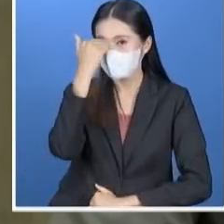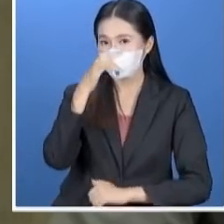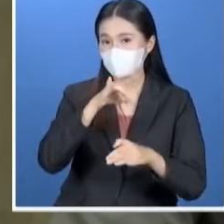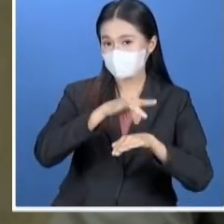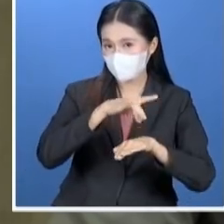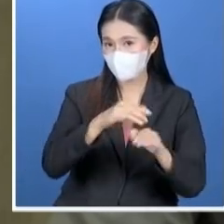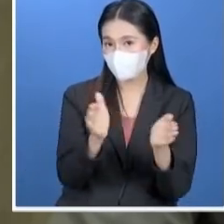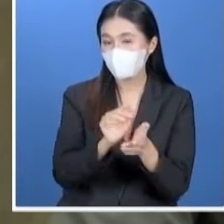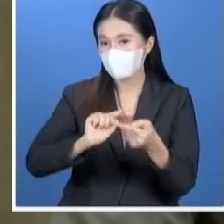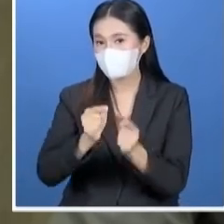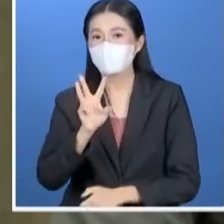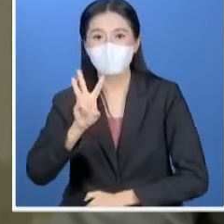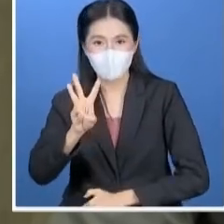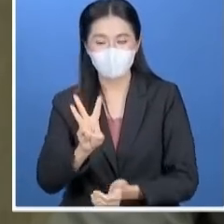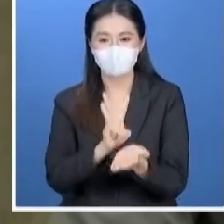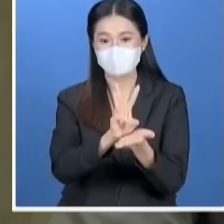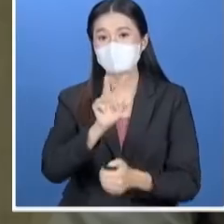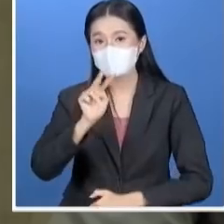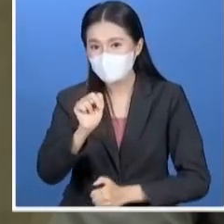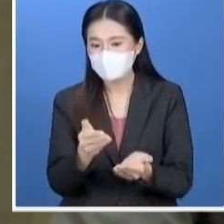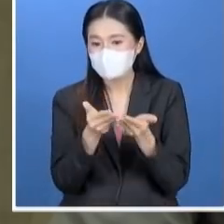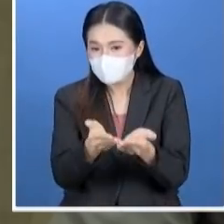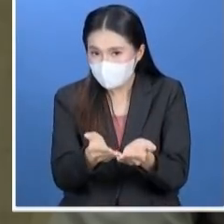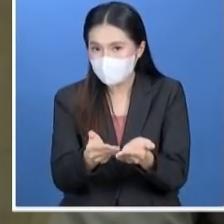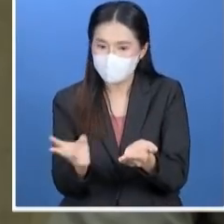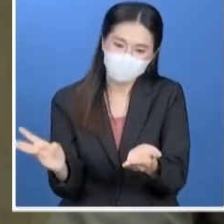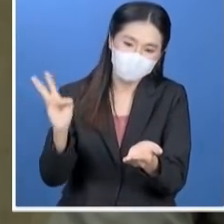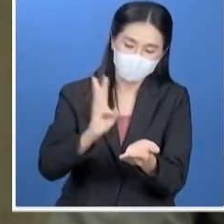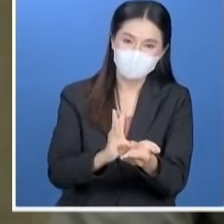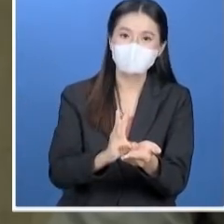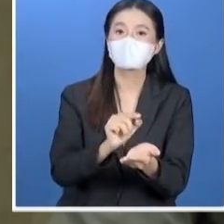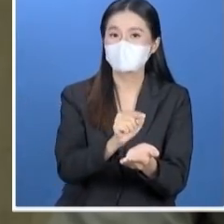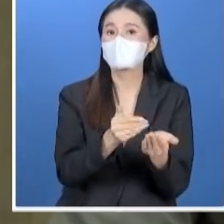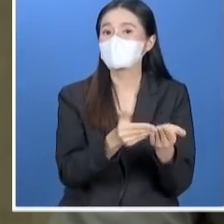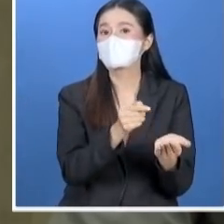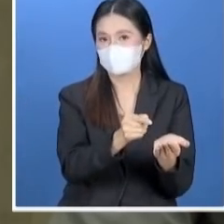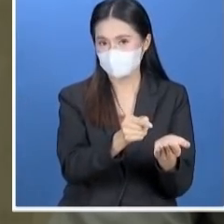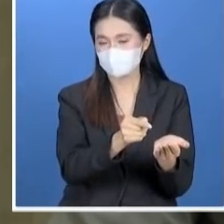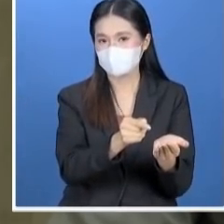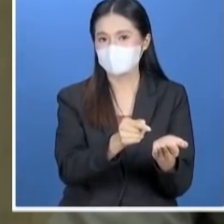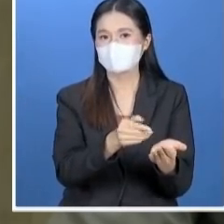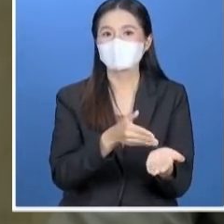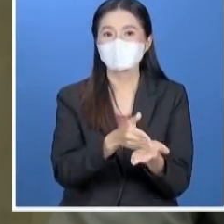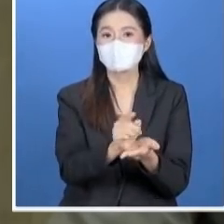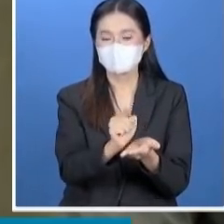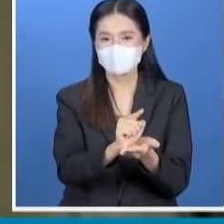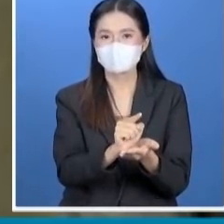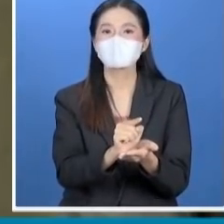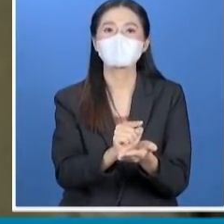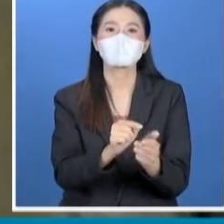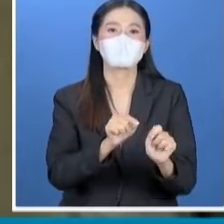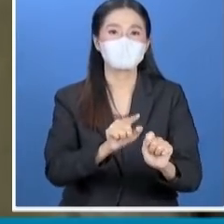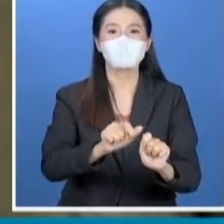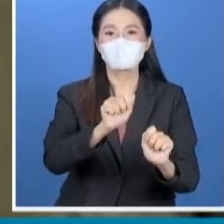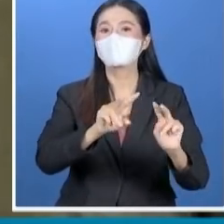กับเพื่อนรวม6คนนัดหมายมาลงเรือสปีดโบ๊ทที่อู่จอดเรือในเขตตำบลบางสีเมืองอ